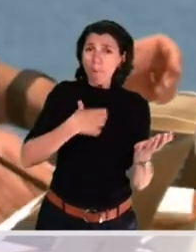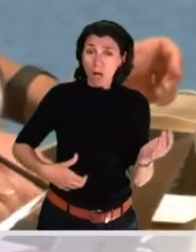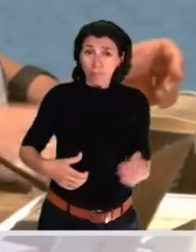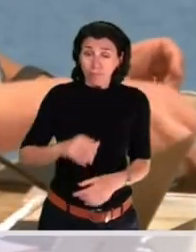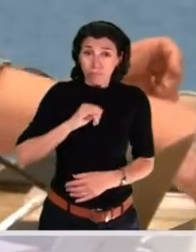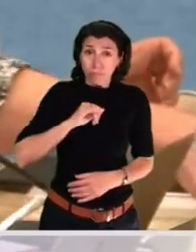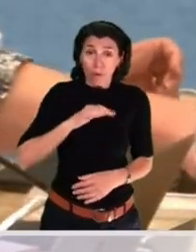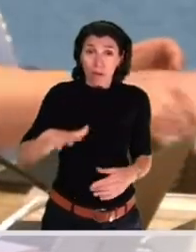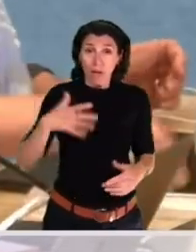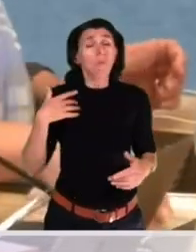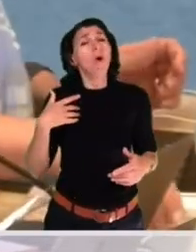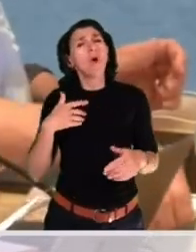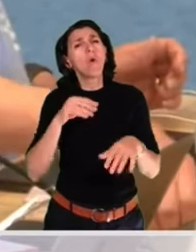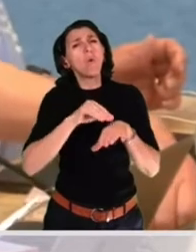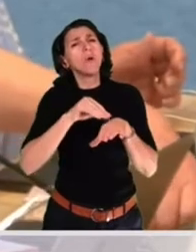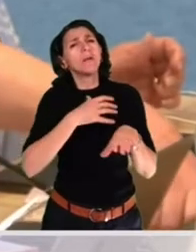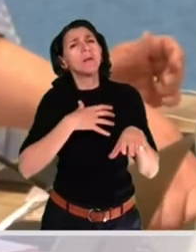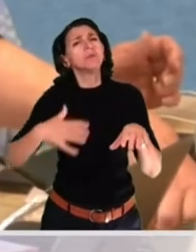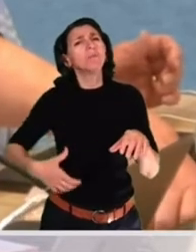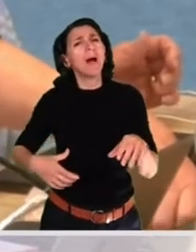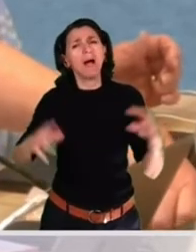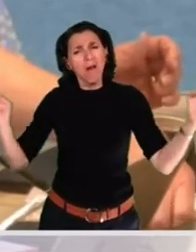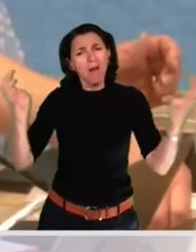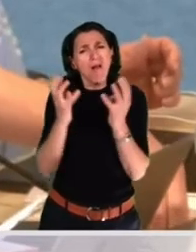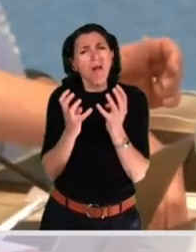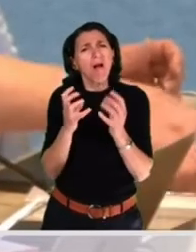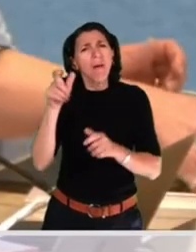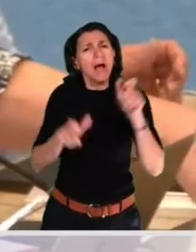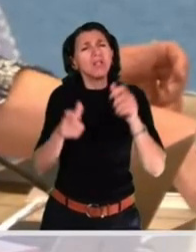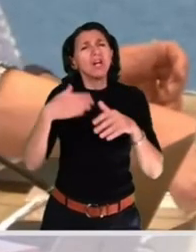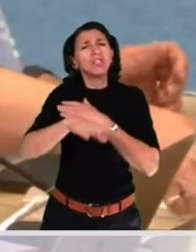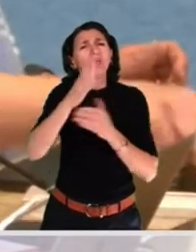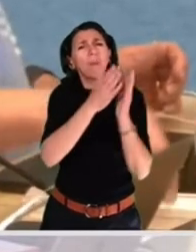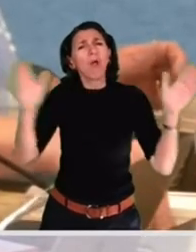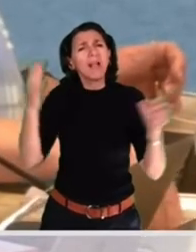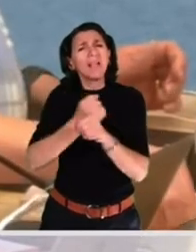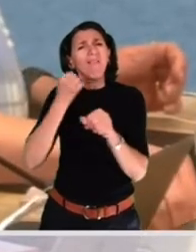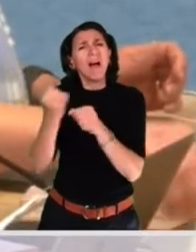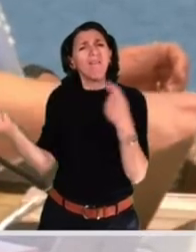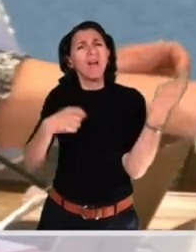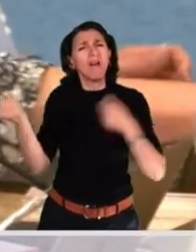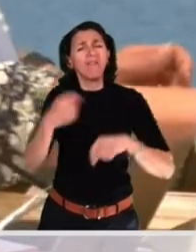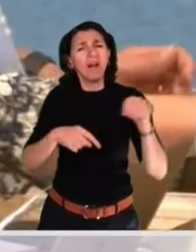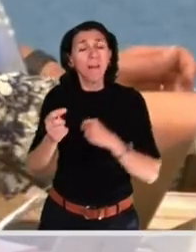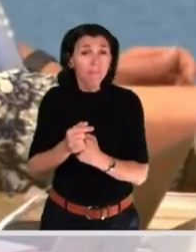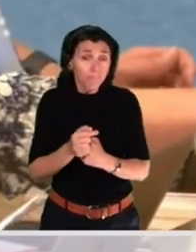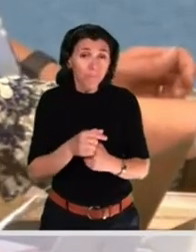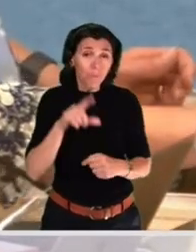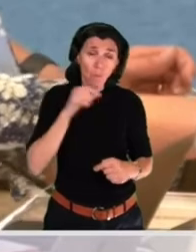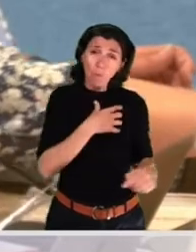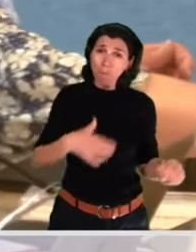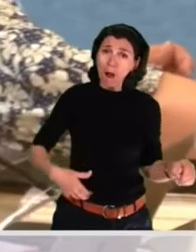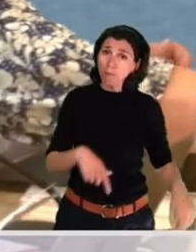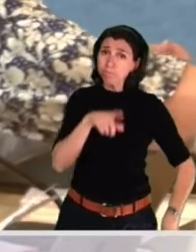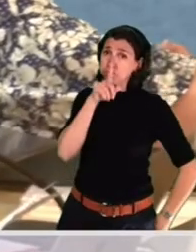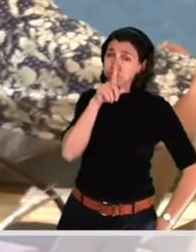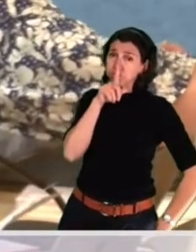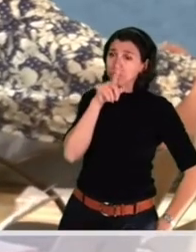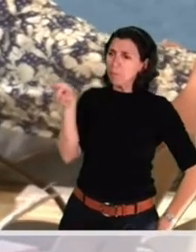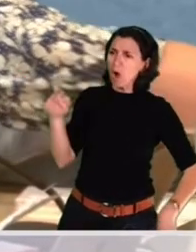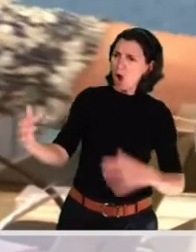fois par les bibliothécaires et à ma connaissance, je n'ai pas entendu le maire indiquer qu'il y avait là de